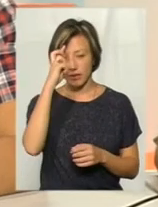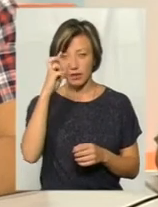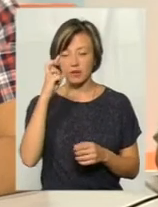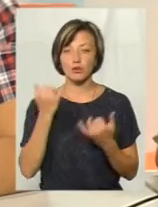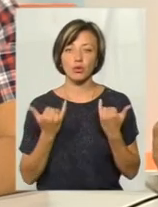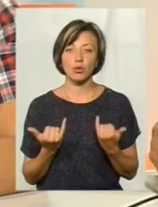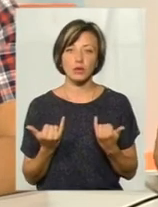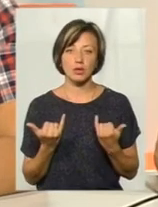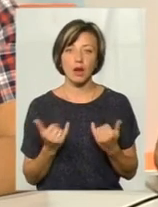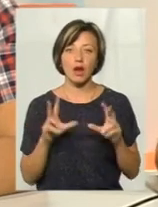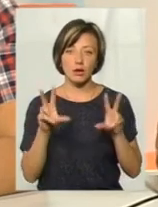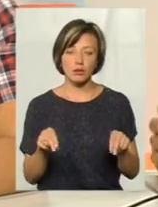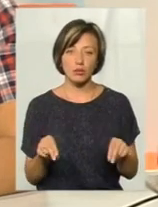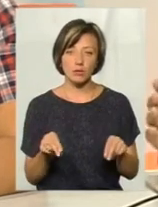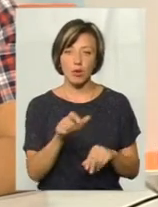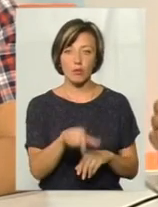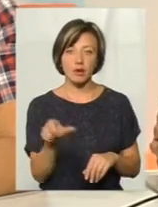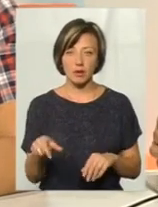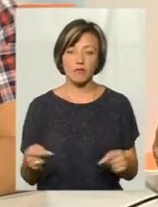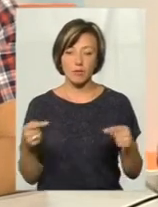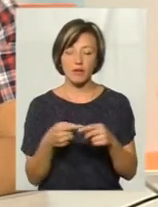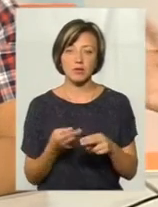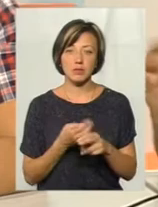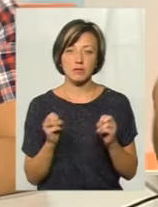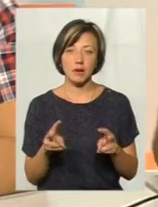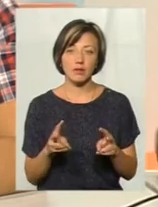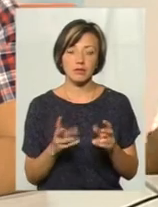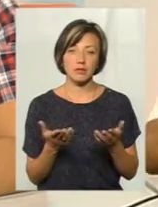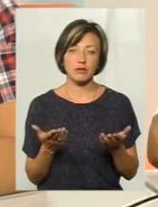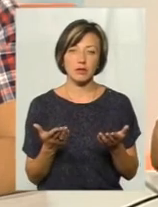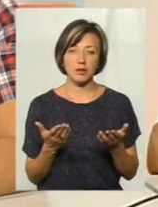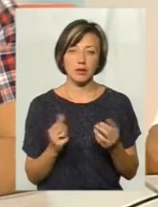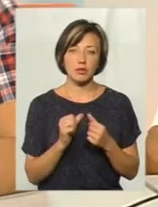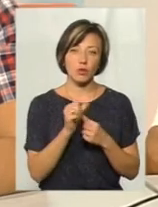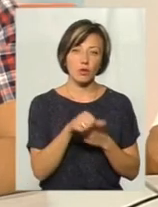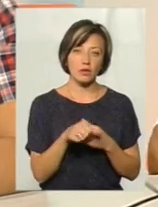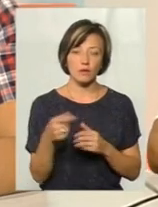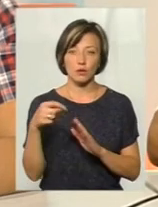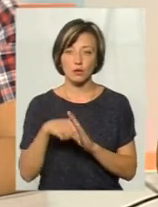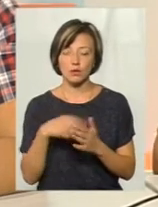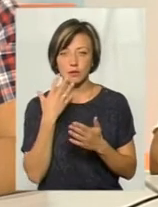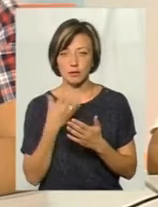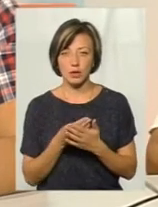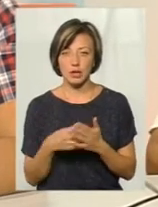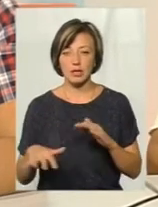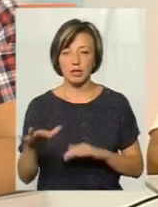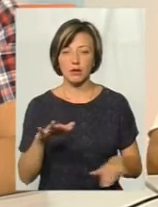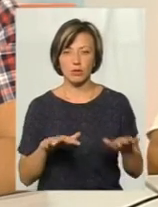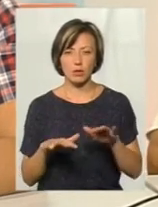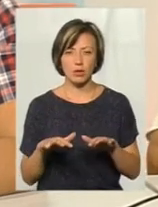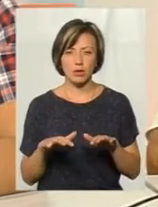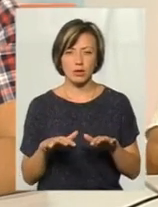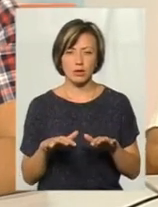держава гарантує своїм громадянам відповідну безпеку, як на зовнішніх, так і на внутрішніх своїх територіях, значить,